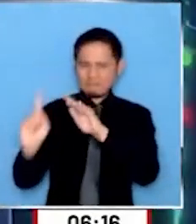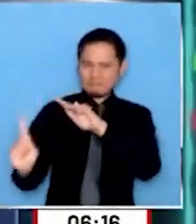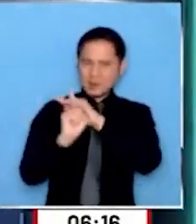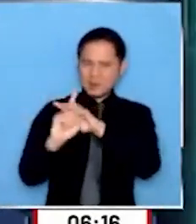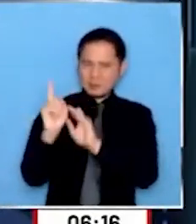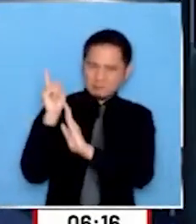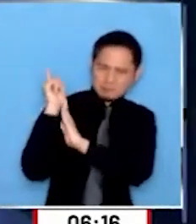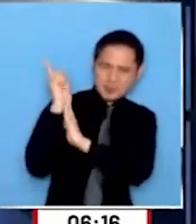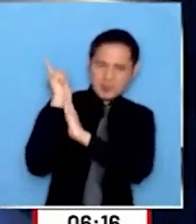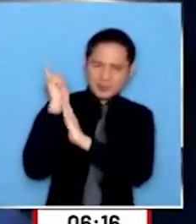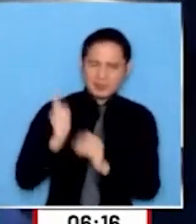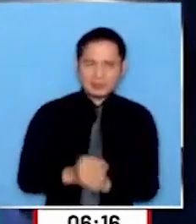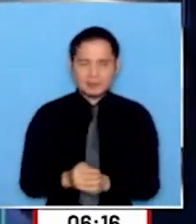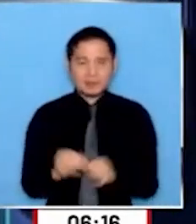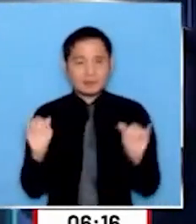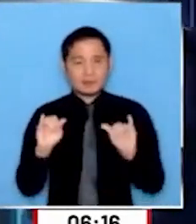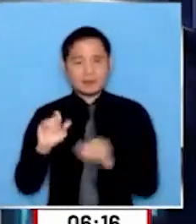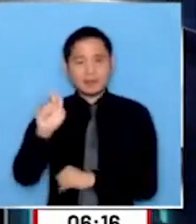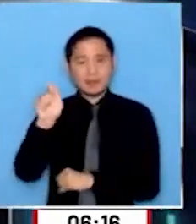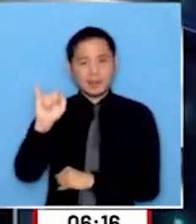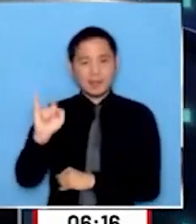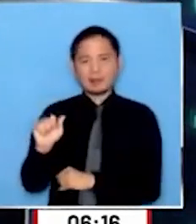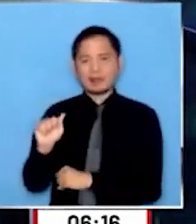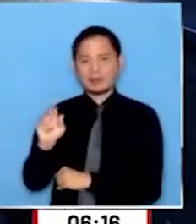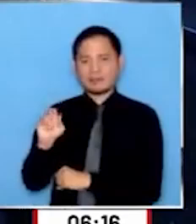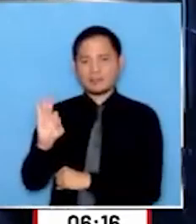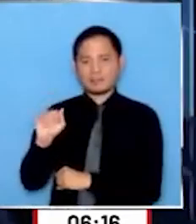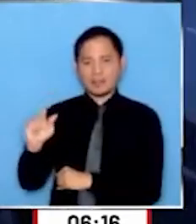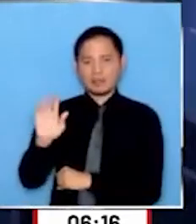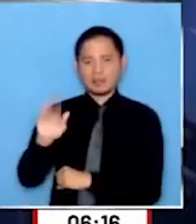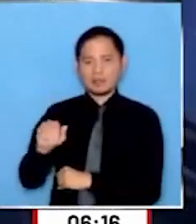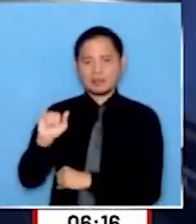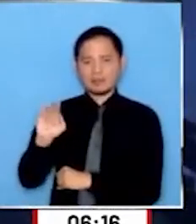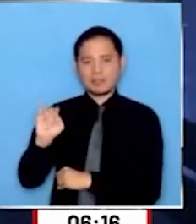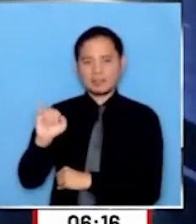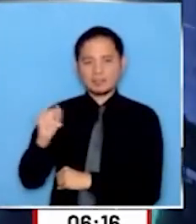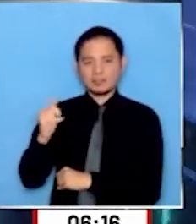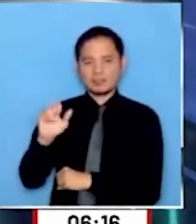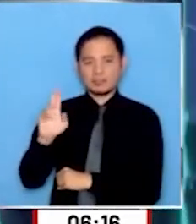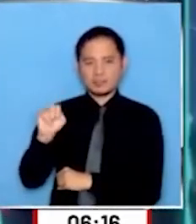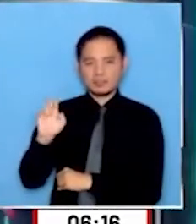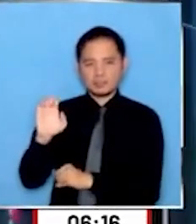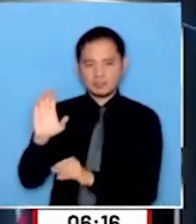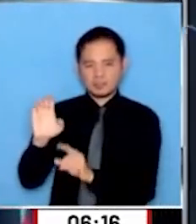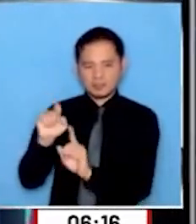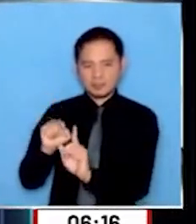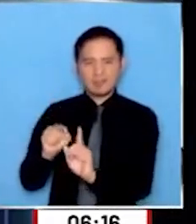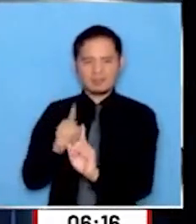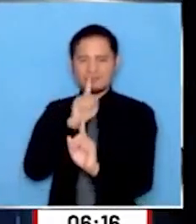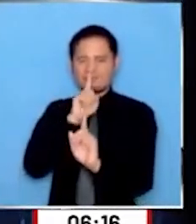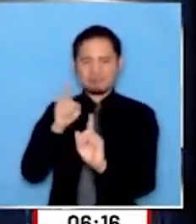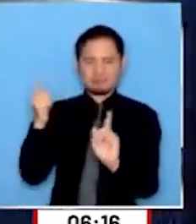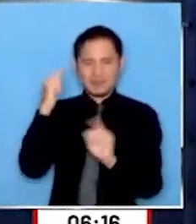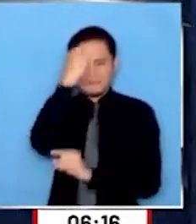Tulad na lang ng nauusong artificial intelligence o AI filters at application. Mula pagpapabata o pagpapatanda ng mga litrato, maging ang damit